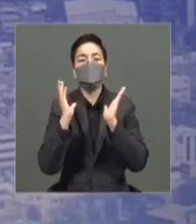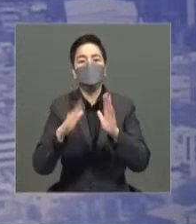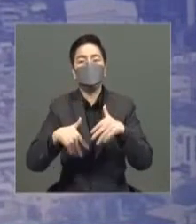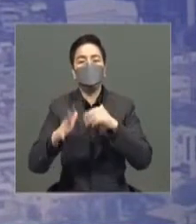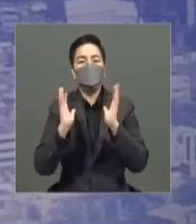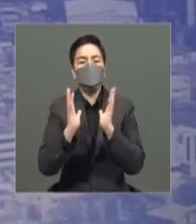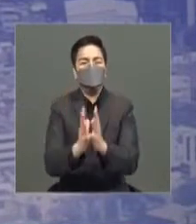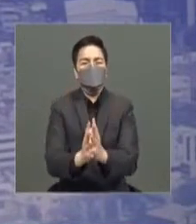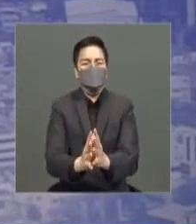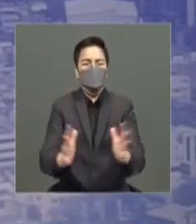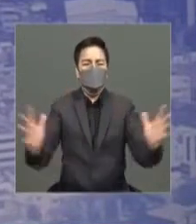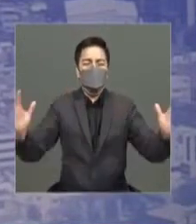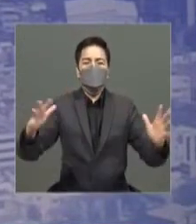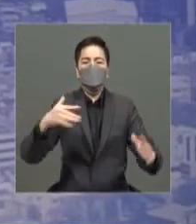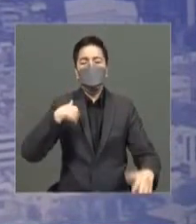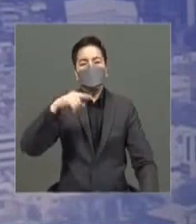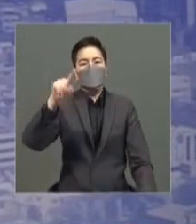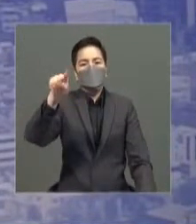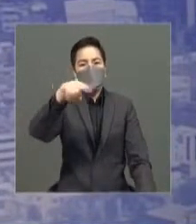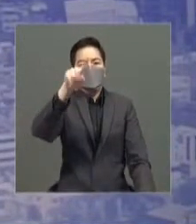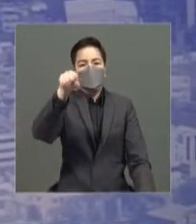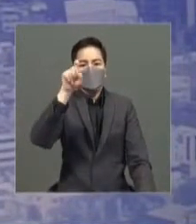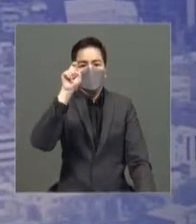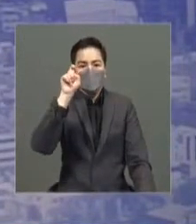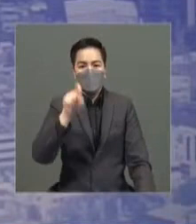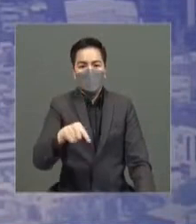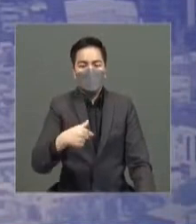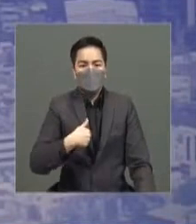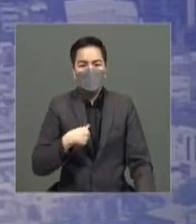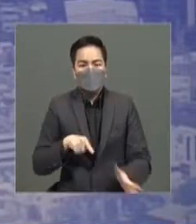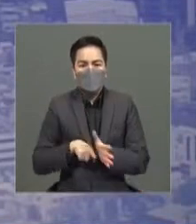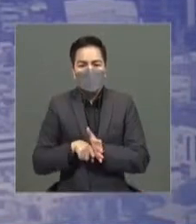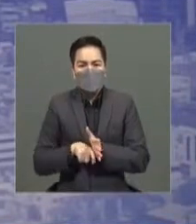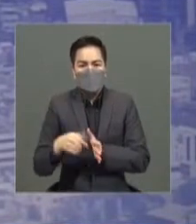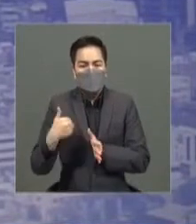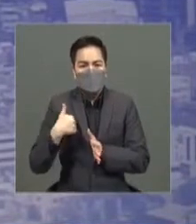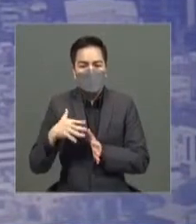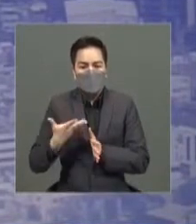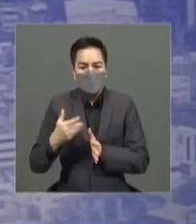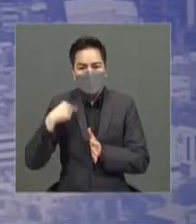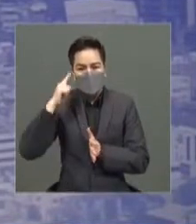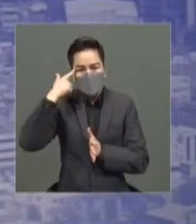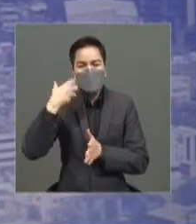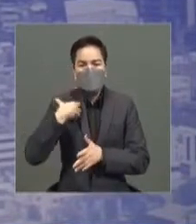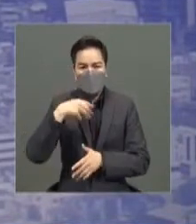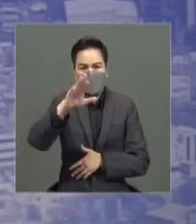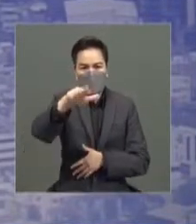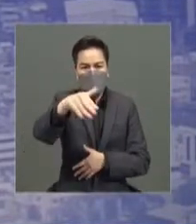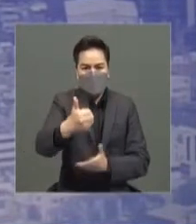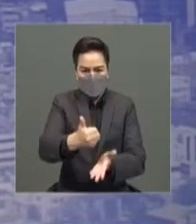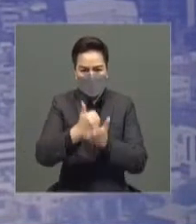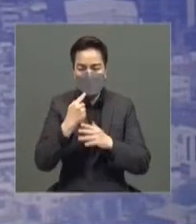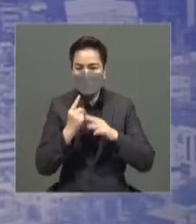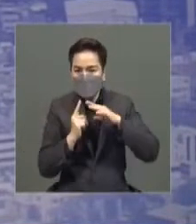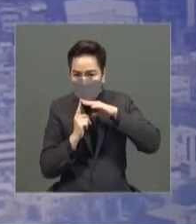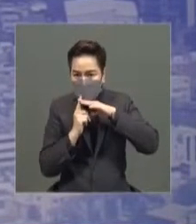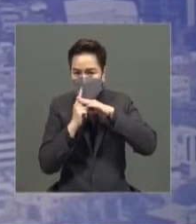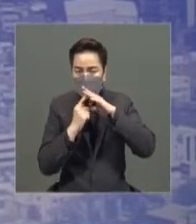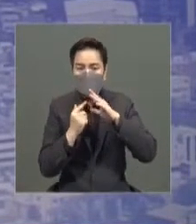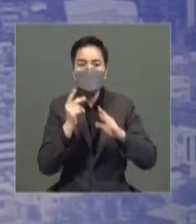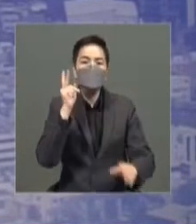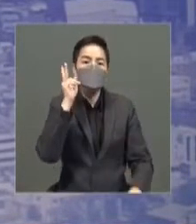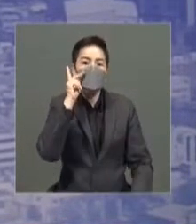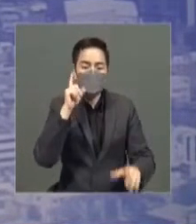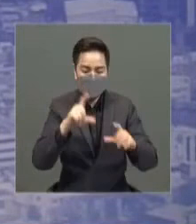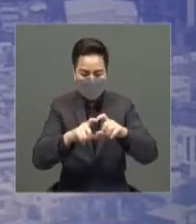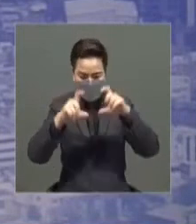ชาชนจำนวนมากสงสัยอยากจะทราบว่าตัวเองติดเชื้อหรือไม่ก็อยากจะเข้าไปตรวจแต่ก็เห็นในภาพข่าว